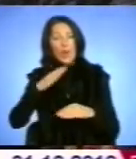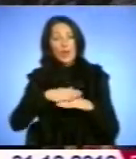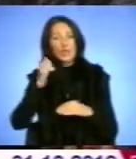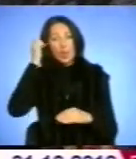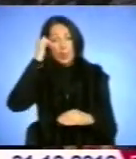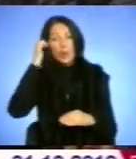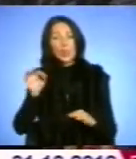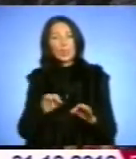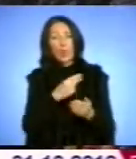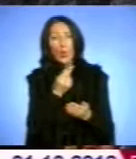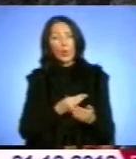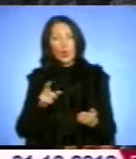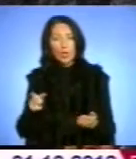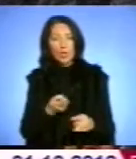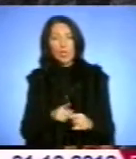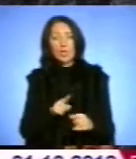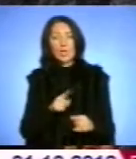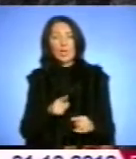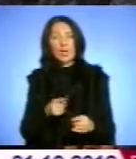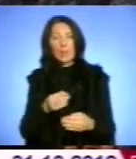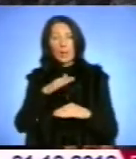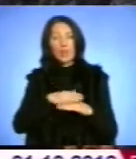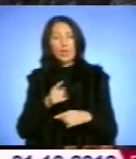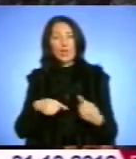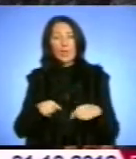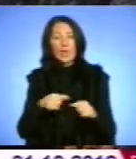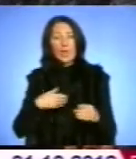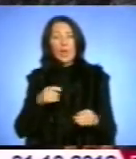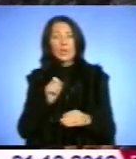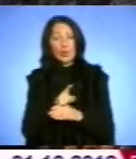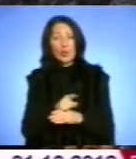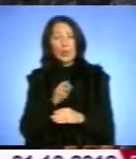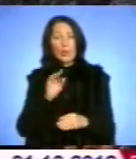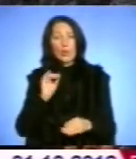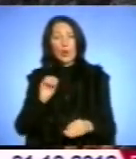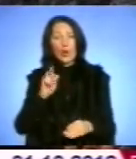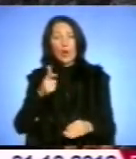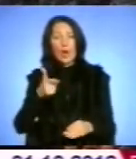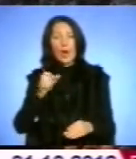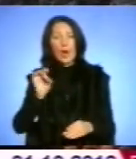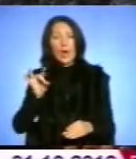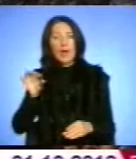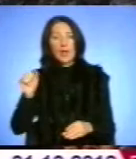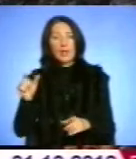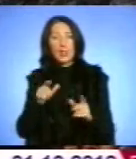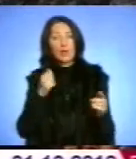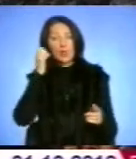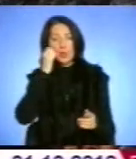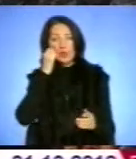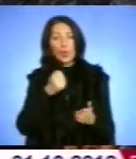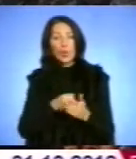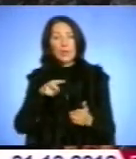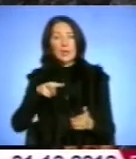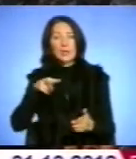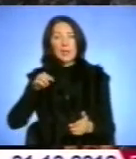пам'яті організовувався? Я за дорученням Ігоря Герети поїхав тоді до Москви, до Леся Танюка. Лесь Танюк тоді